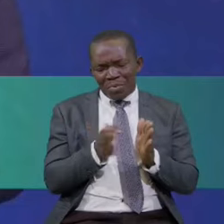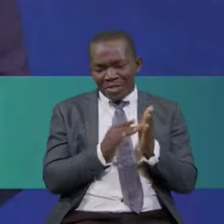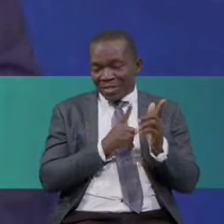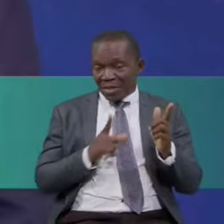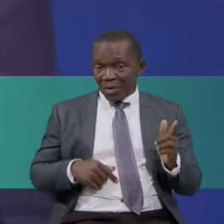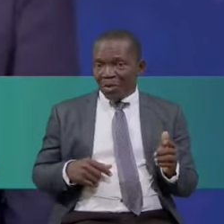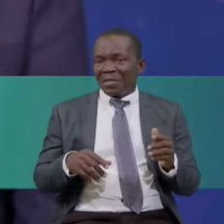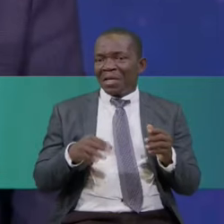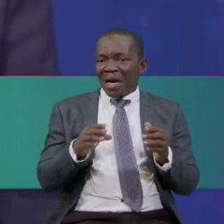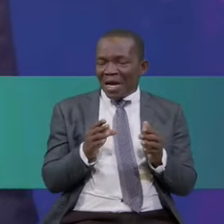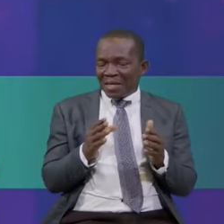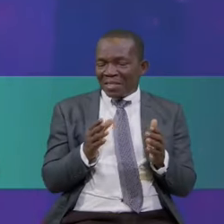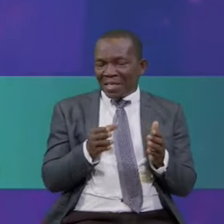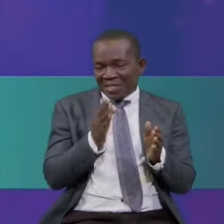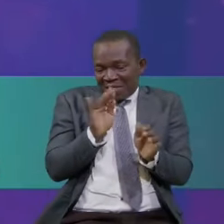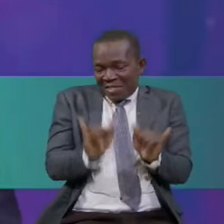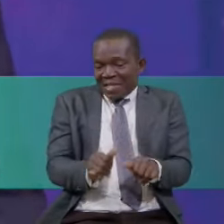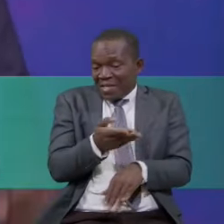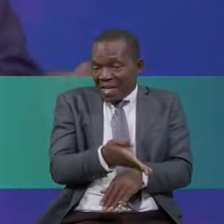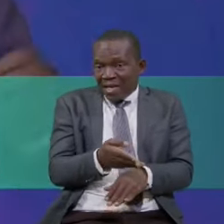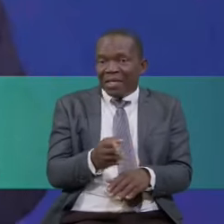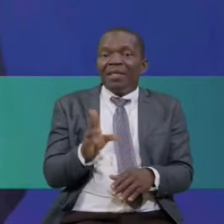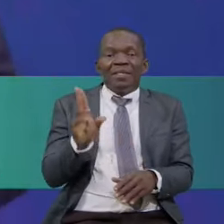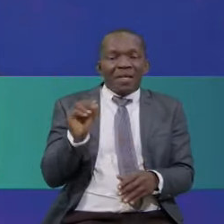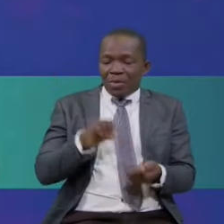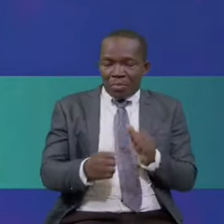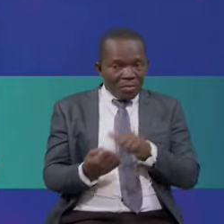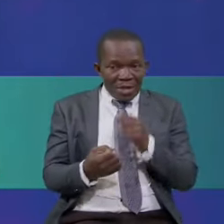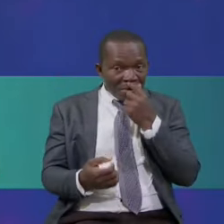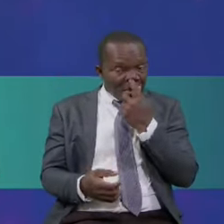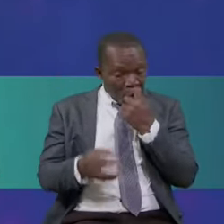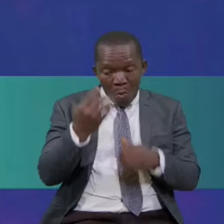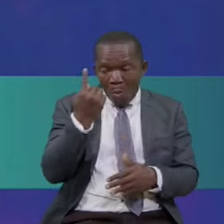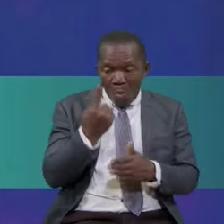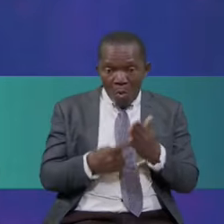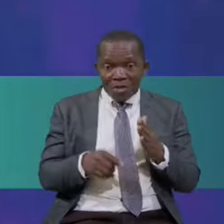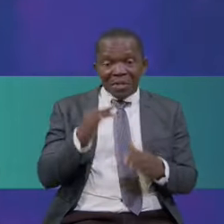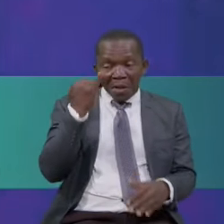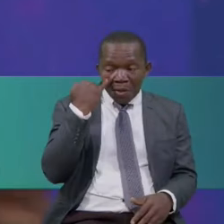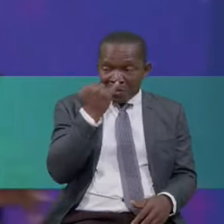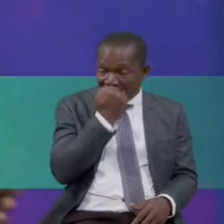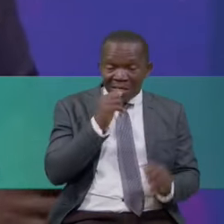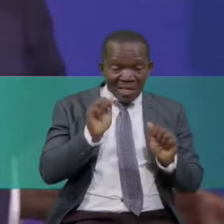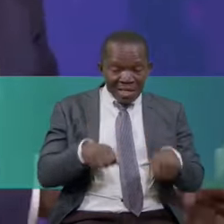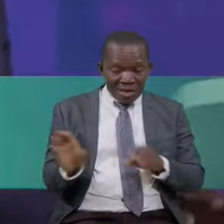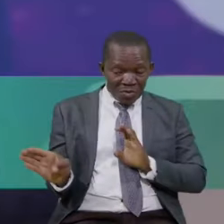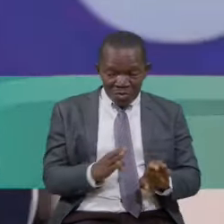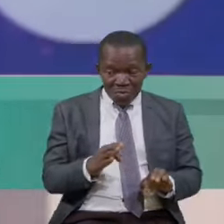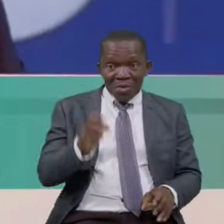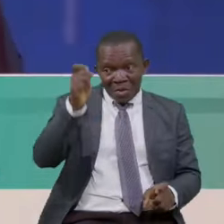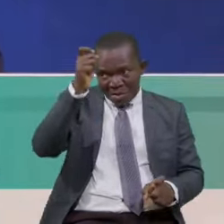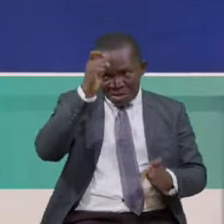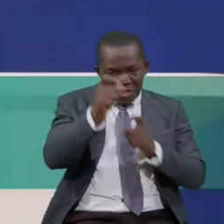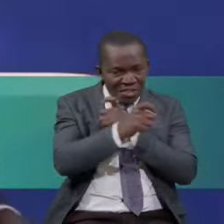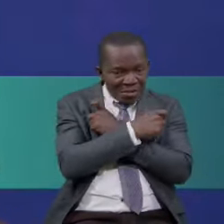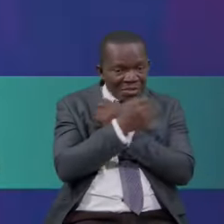pour les enfants d'Israël ils ont dit ce qu'Israël peut faire Égypte peut faire ah je t'entends hein et là